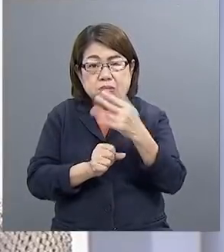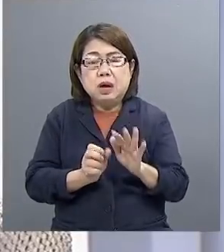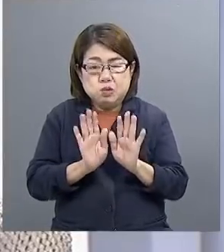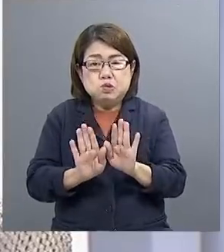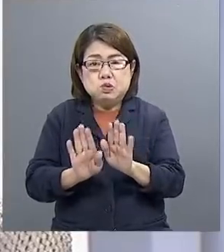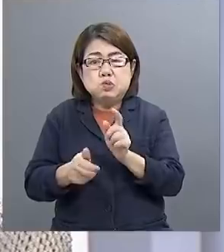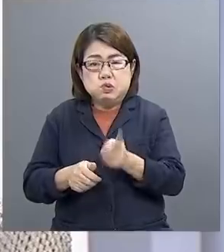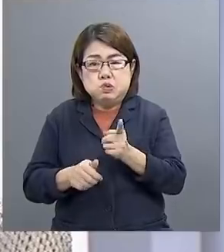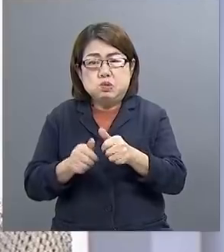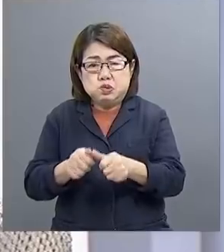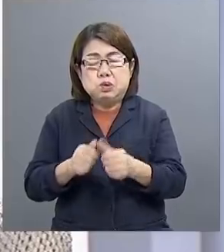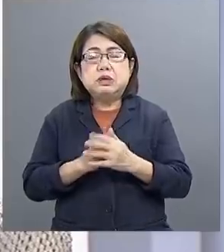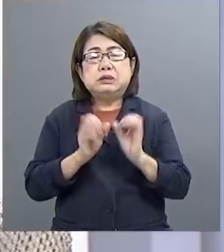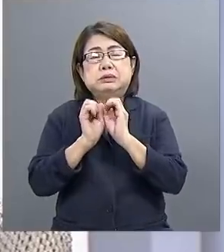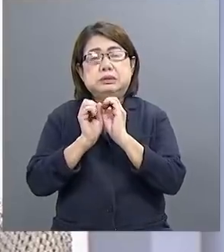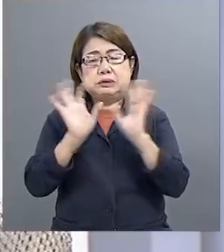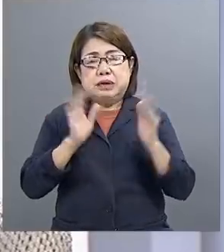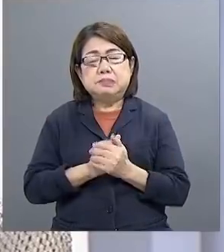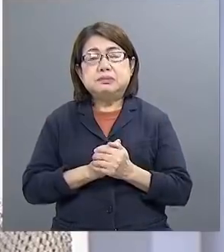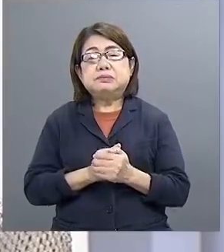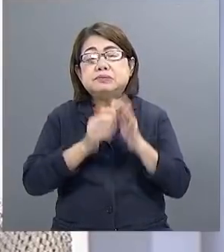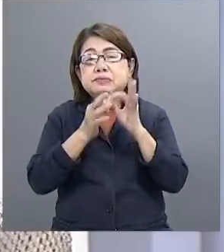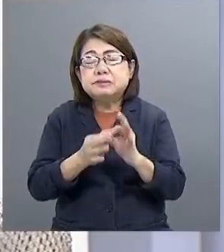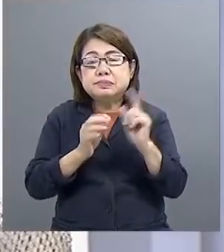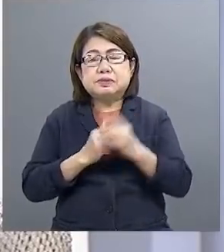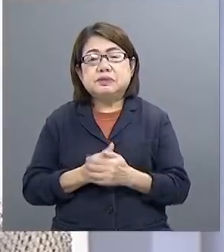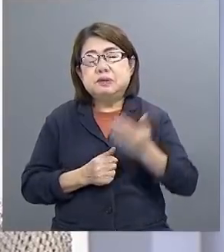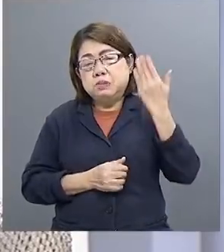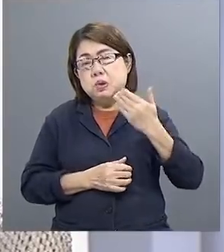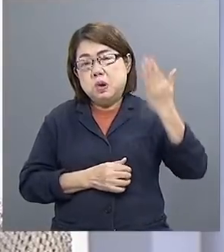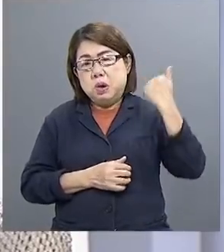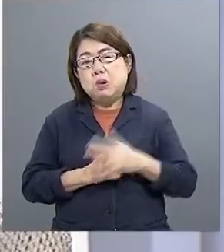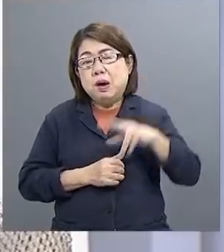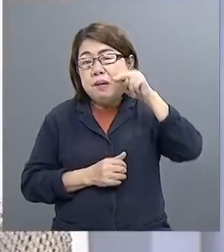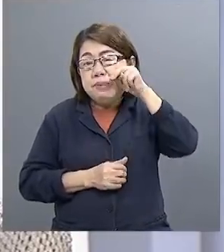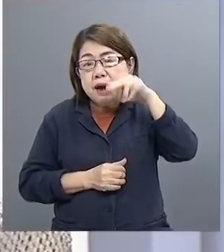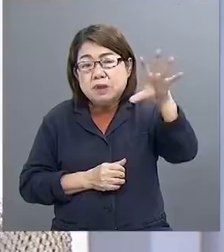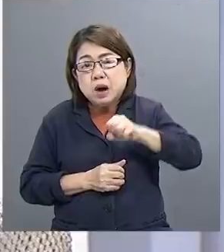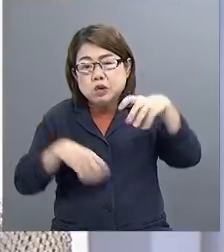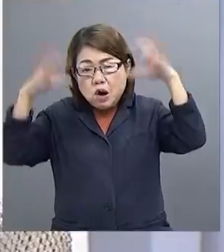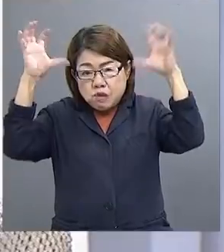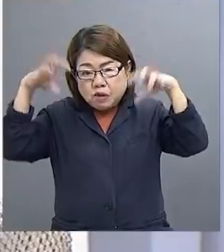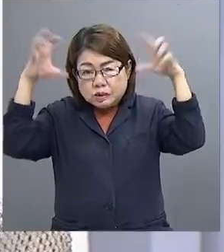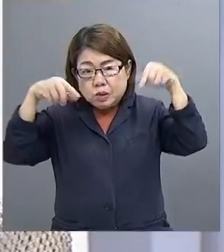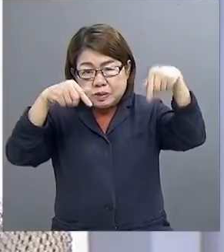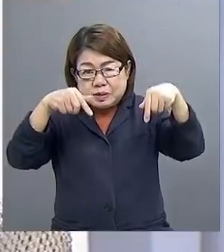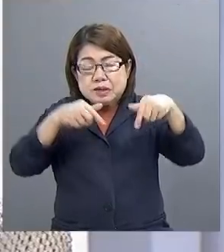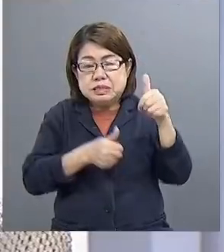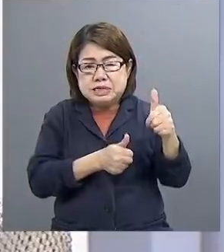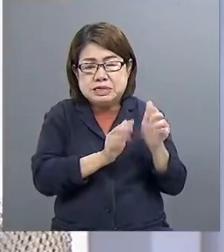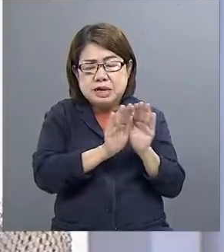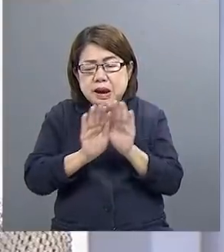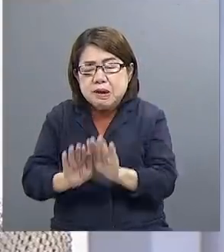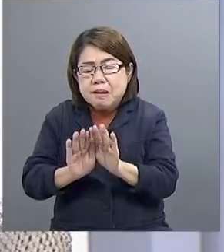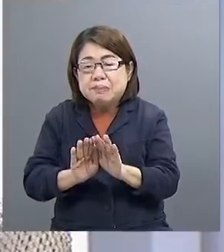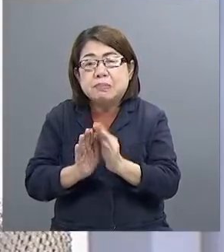หนึ่งที่บอกได้ชัดเจนนะคะว่าน้ำฝนในยุคนึงเนี่ยสะอาดมากจริงๆแล้วสามารถดองดอกไม้ไว้ได้แค่เอาดอก